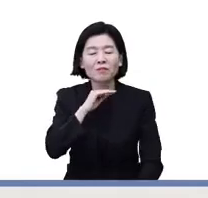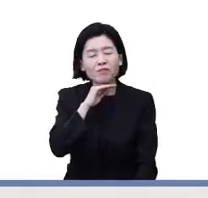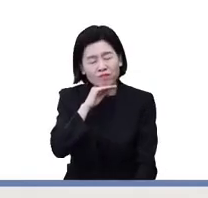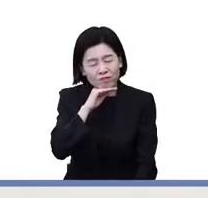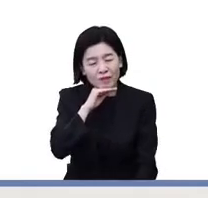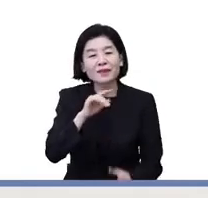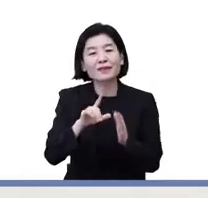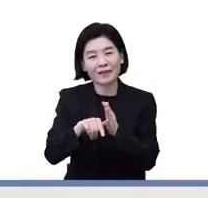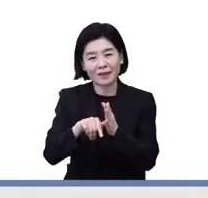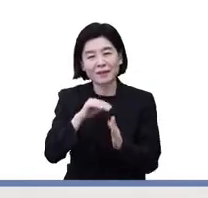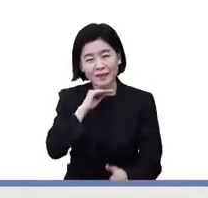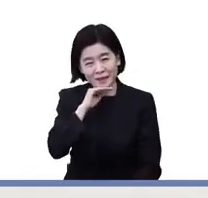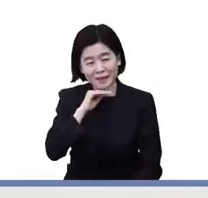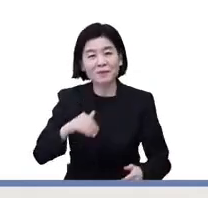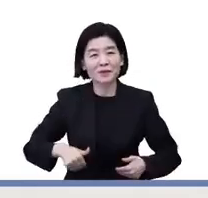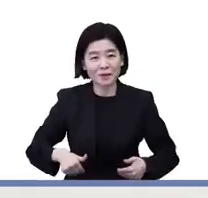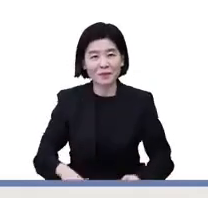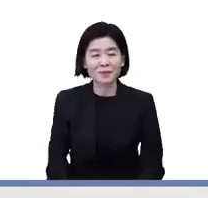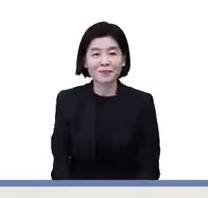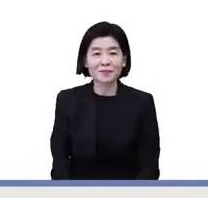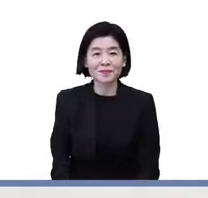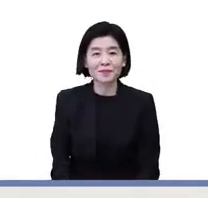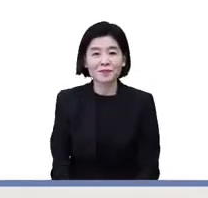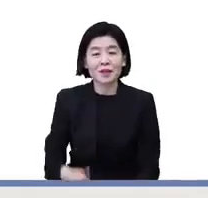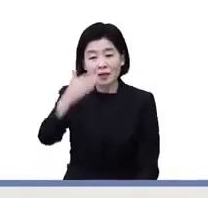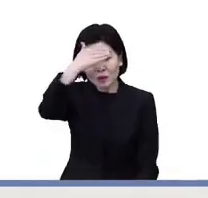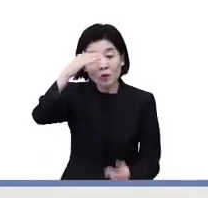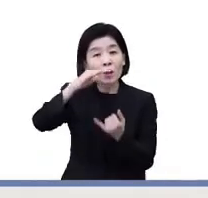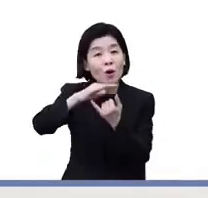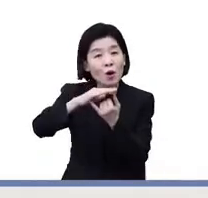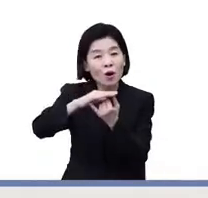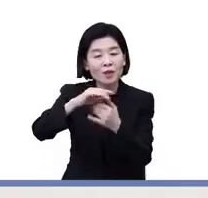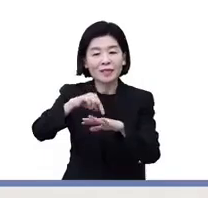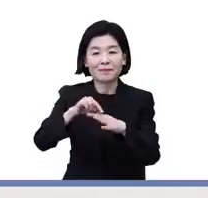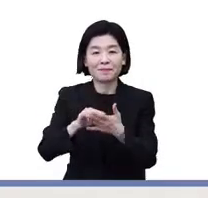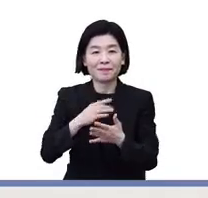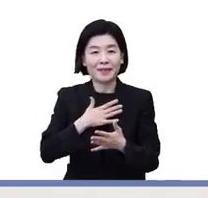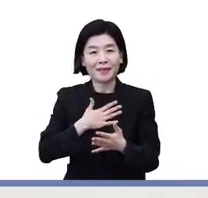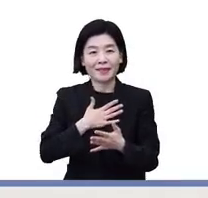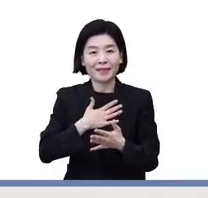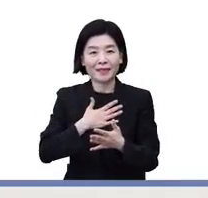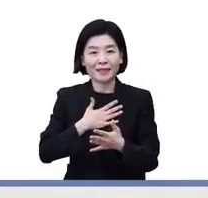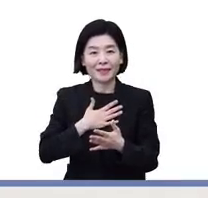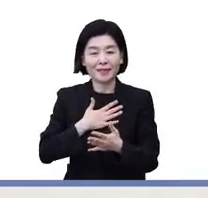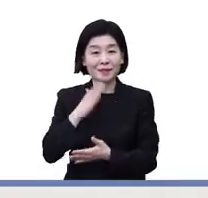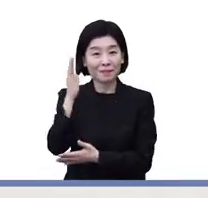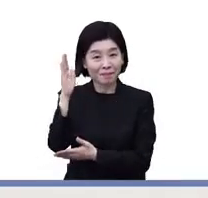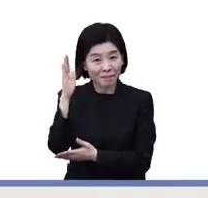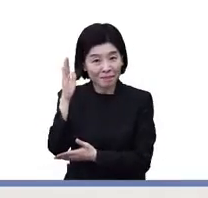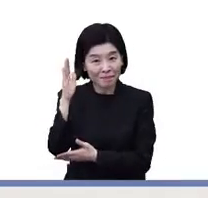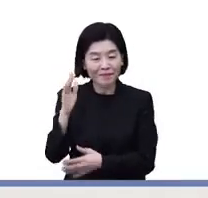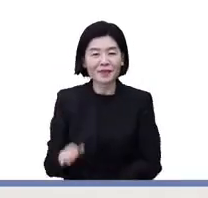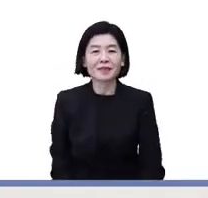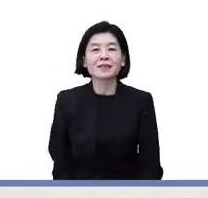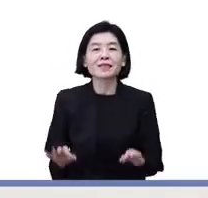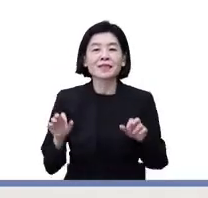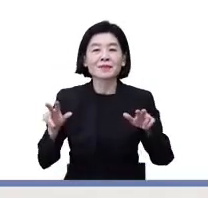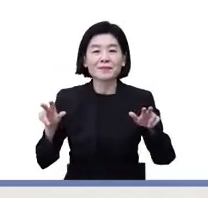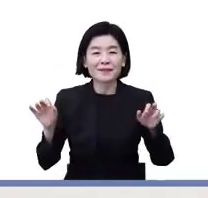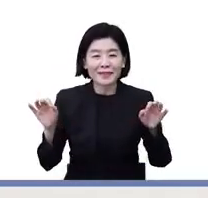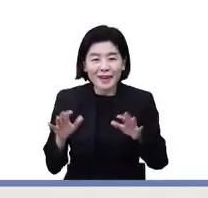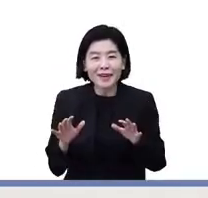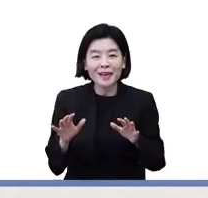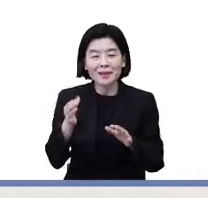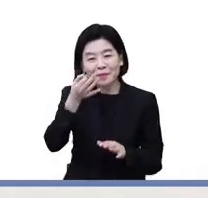것이죠. 자, 이제 청소년기의 이제 심리에 대해서 제가 좀 말씀을 드렸는데 살짝 쉬어가는 슬라이드를 제가